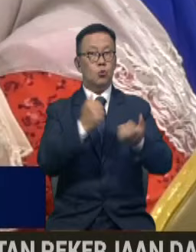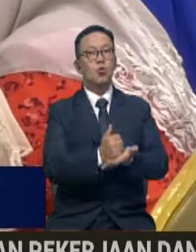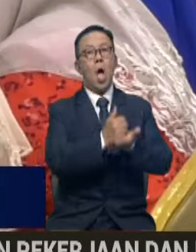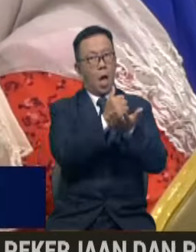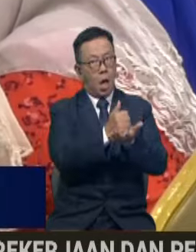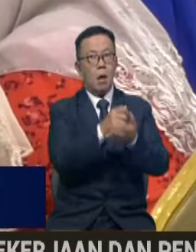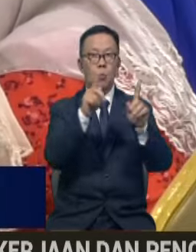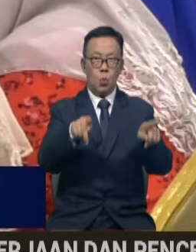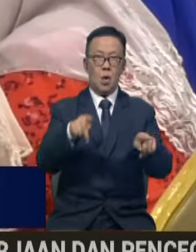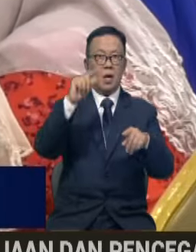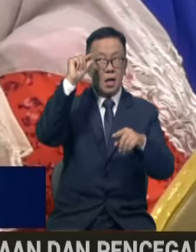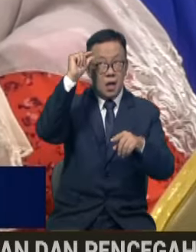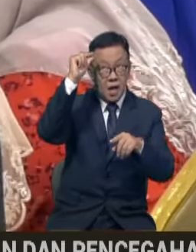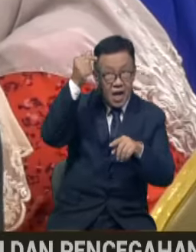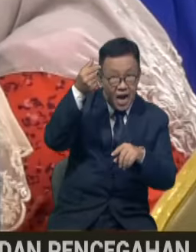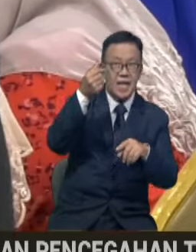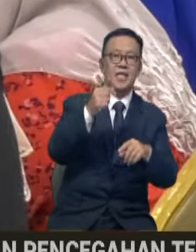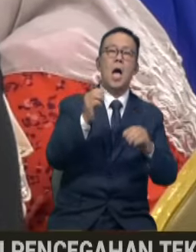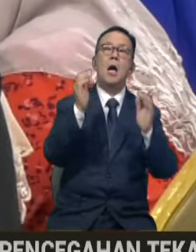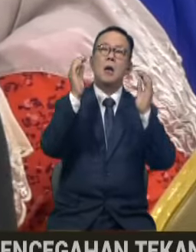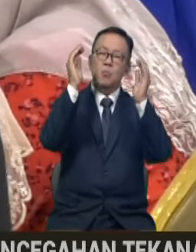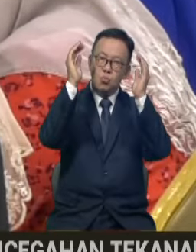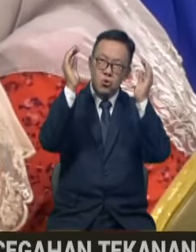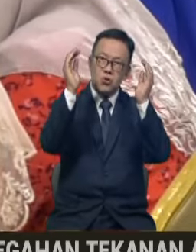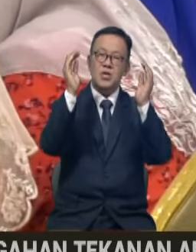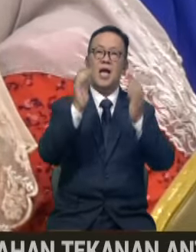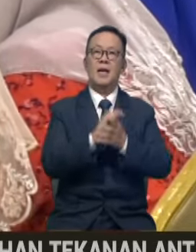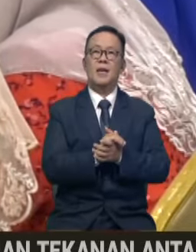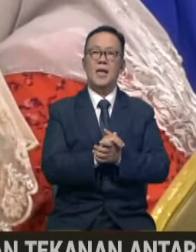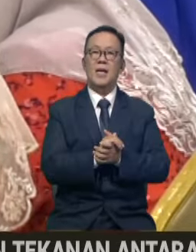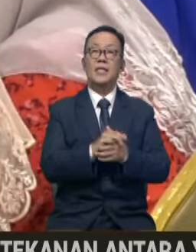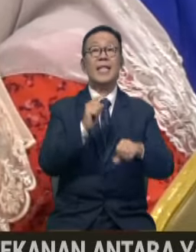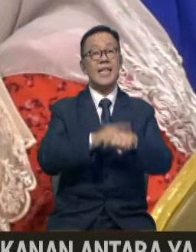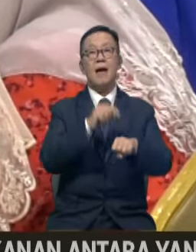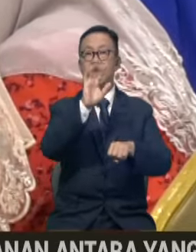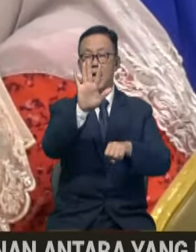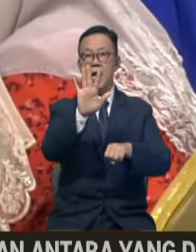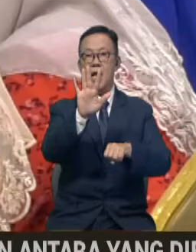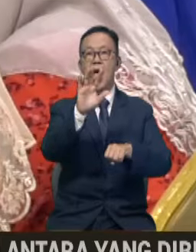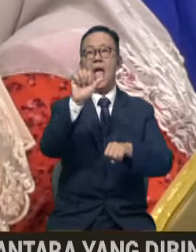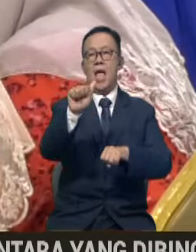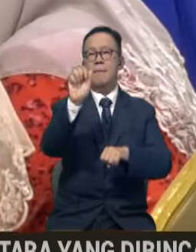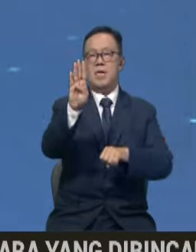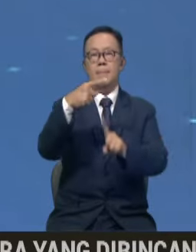menolong kerajaan Brunei menambah darah stok yang ada masa ni lah. Kali kelima lah macam tu.